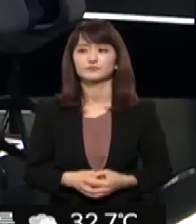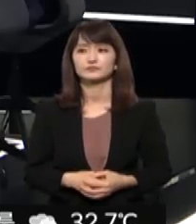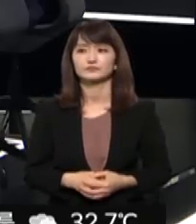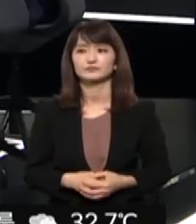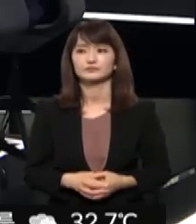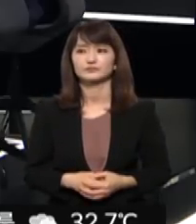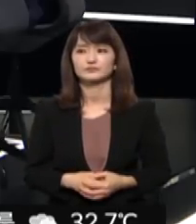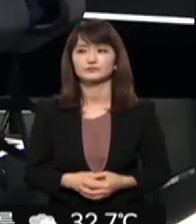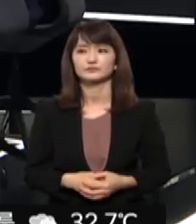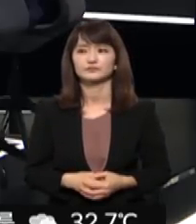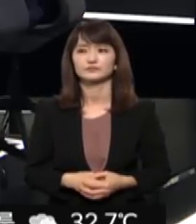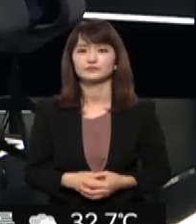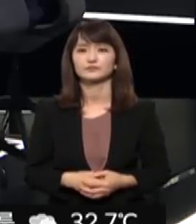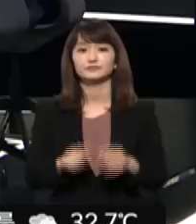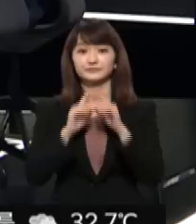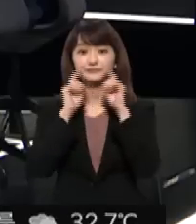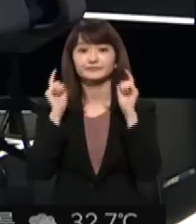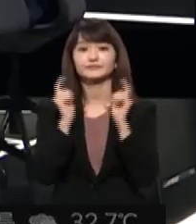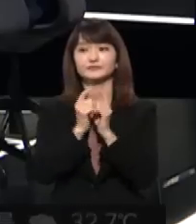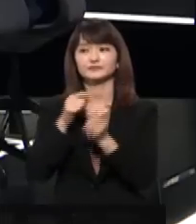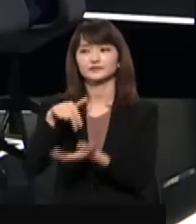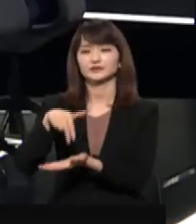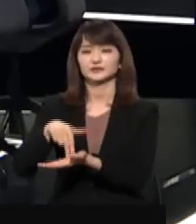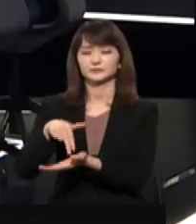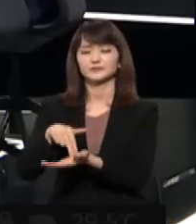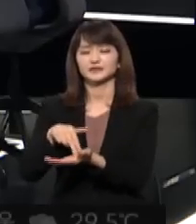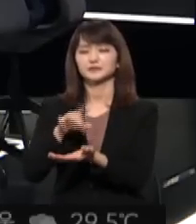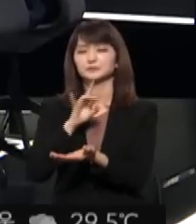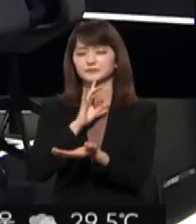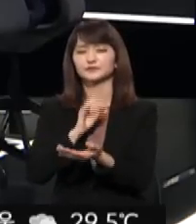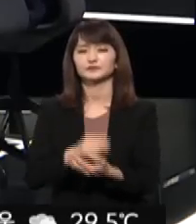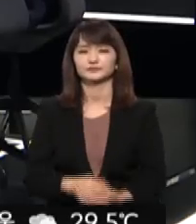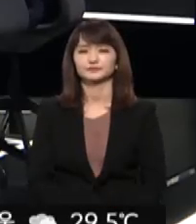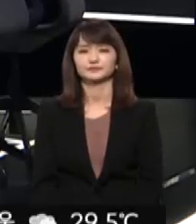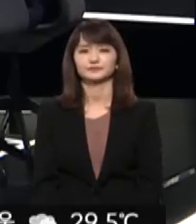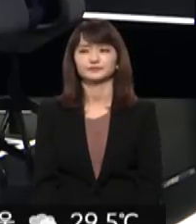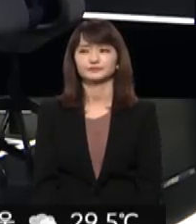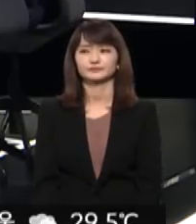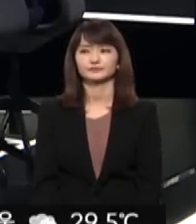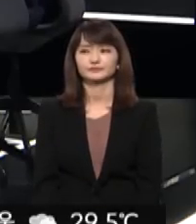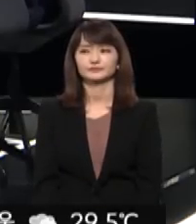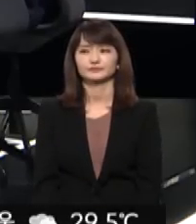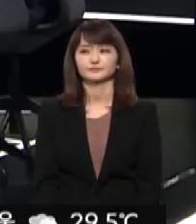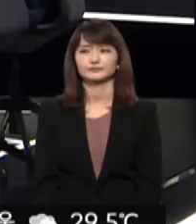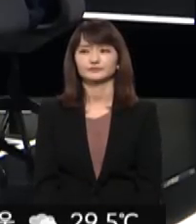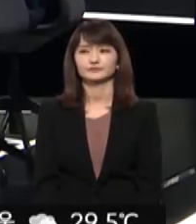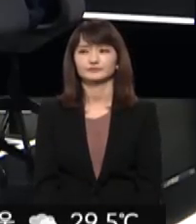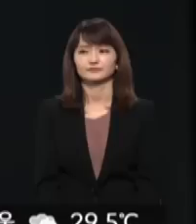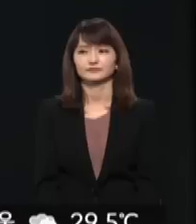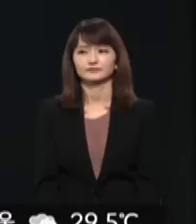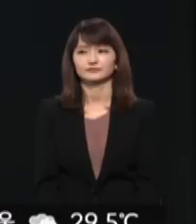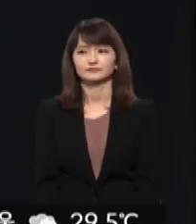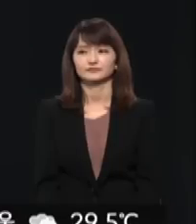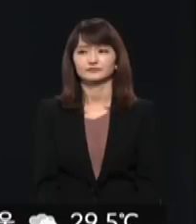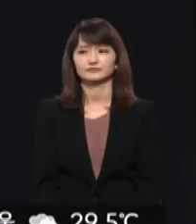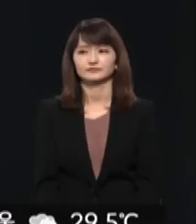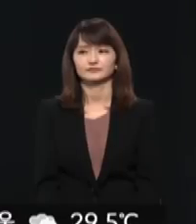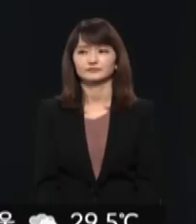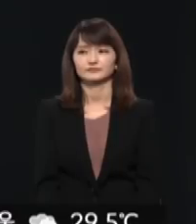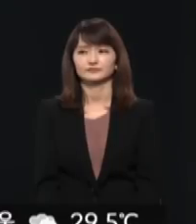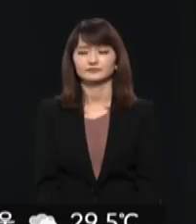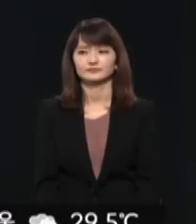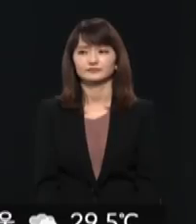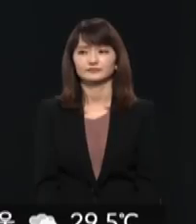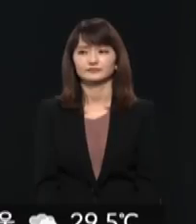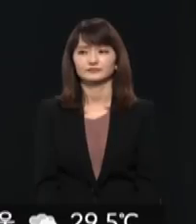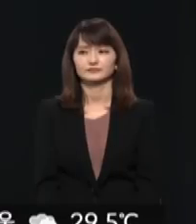그건 아니고 개인적인 정치는 너무 커요 저는 뭐 저는 뭐 충분히 압박 정도는